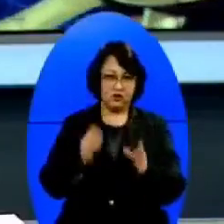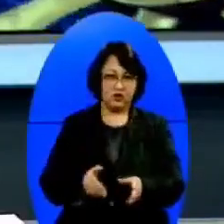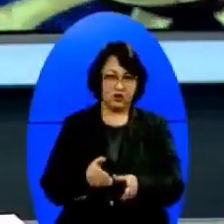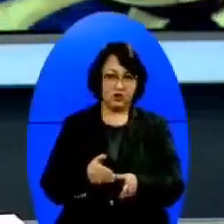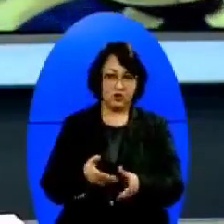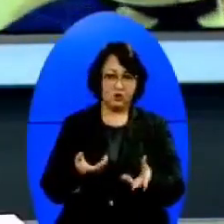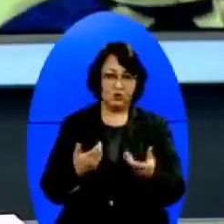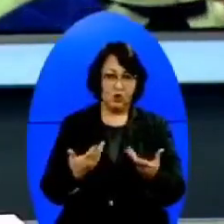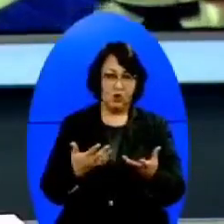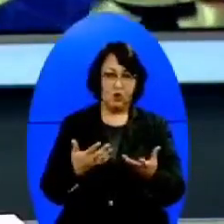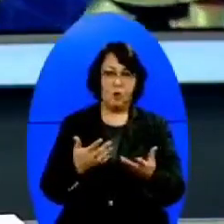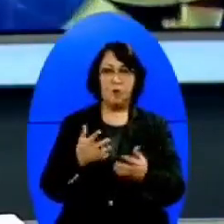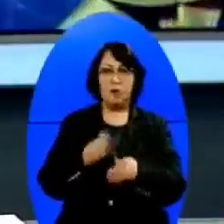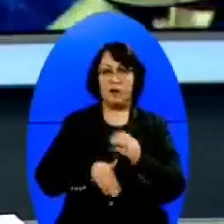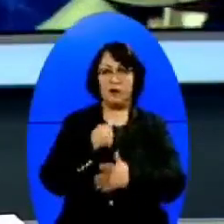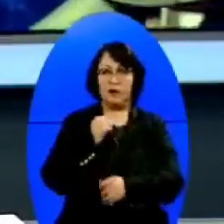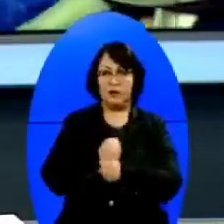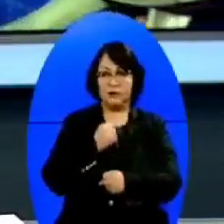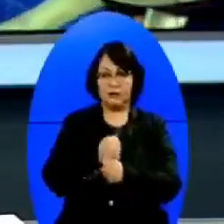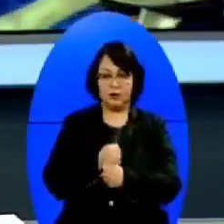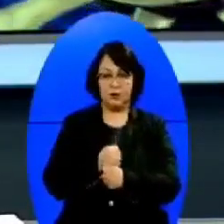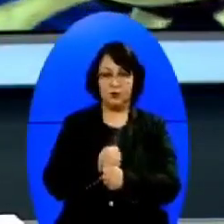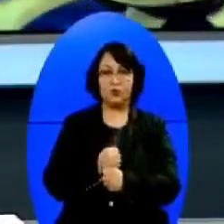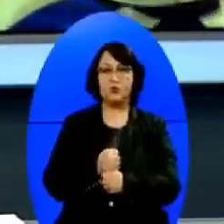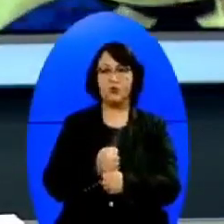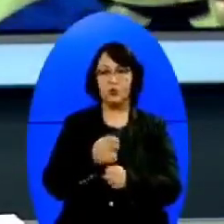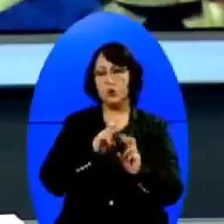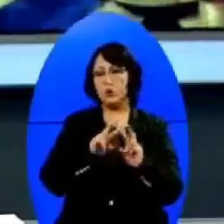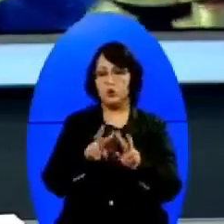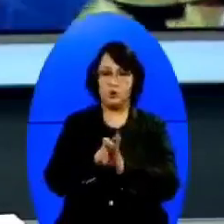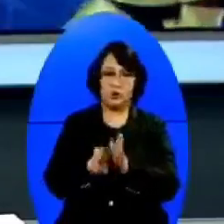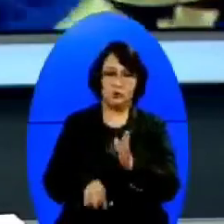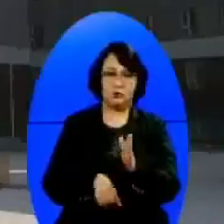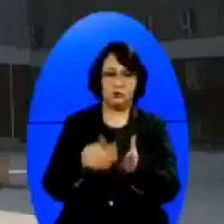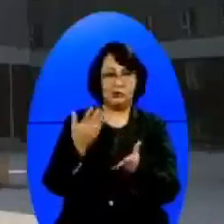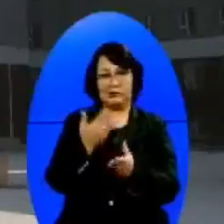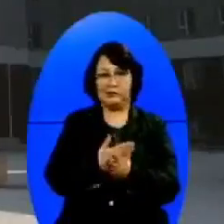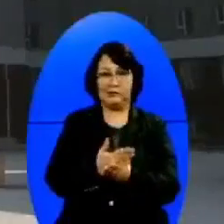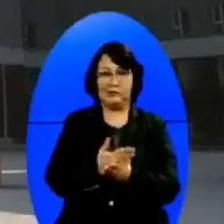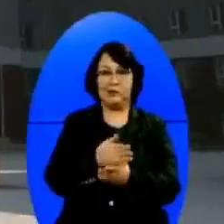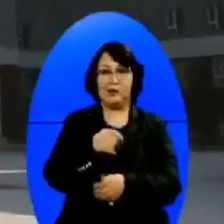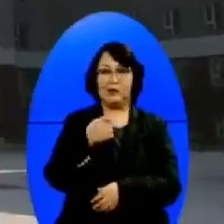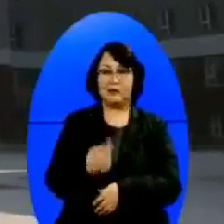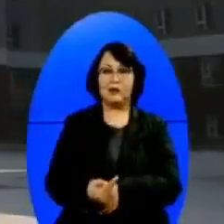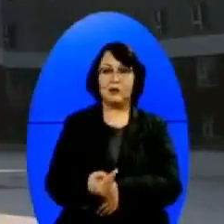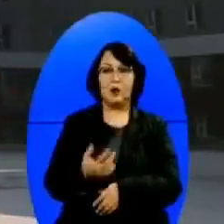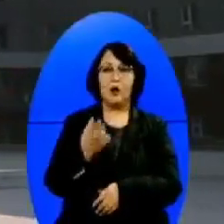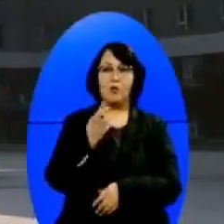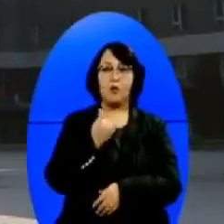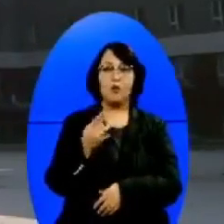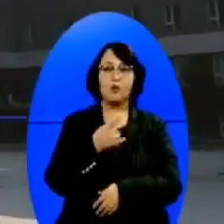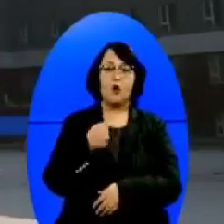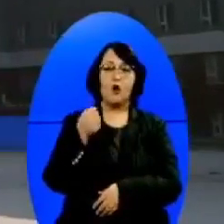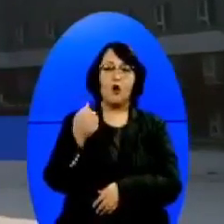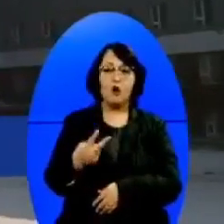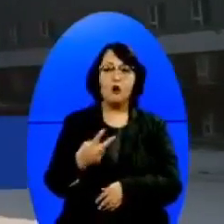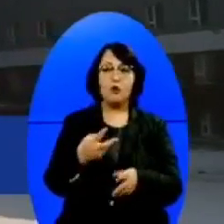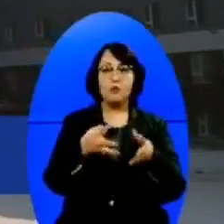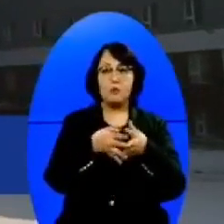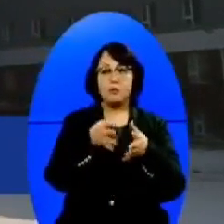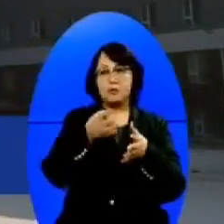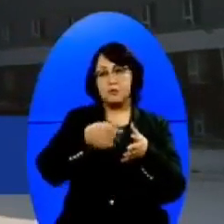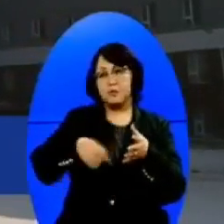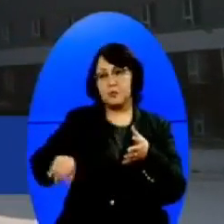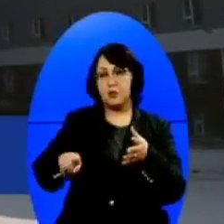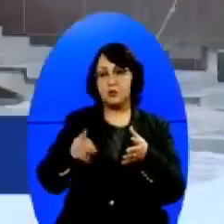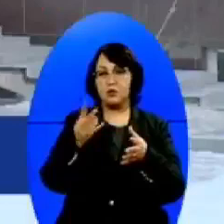дуусах шахсан барилгын ажил үргэлжлэх боломжгүй болсон байна. Боян тухай хоёр орон сууцны урд байрлах